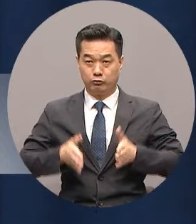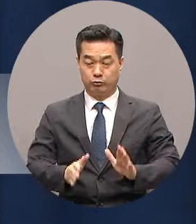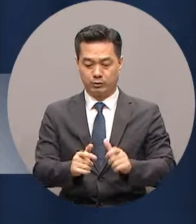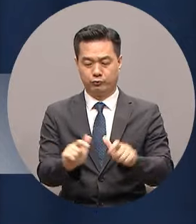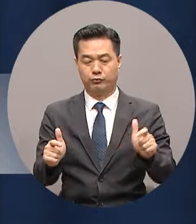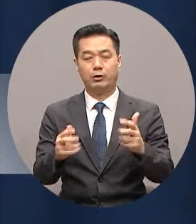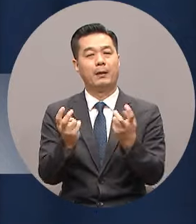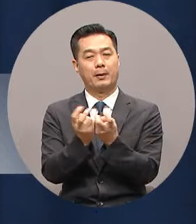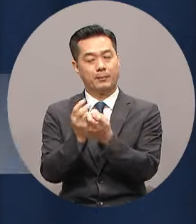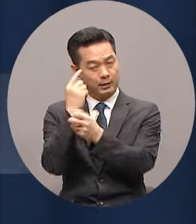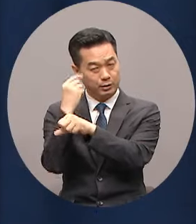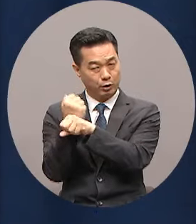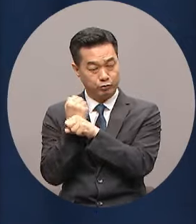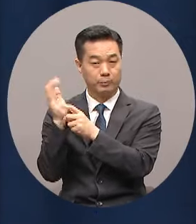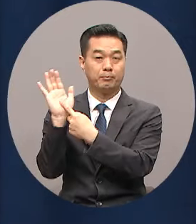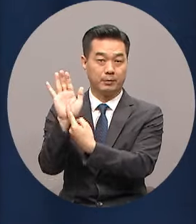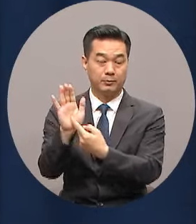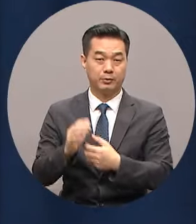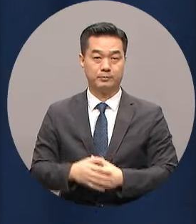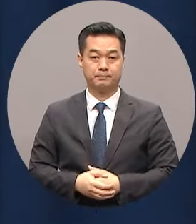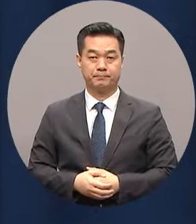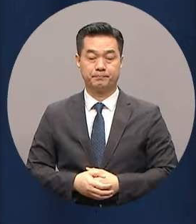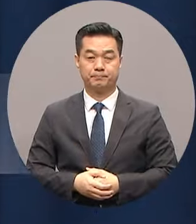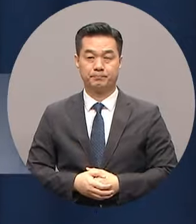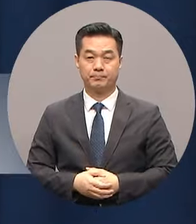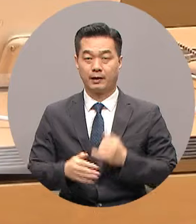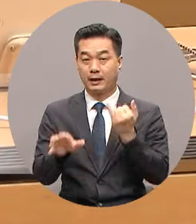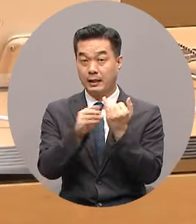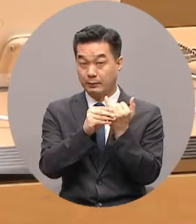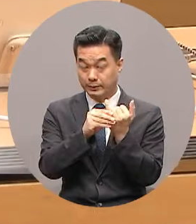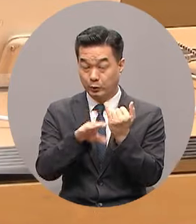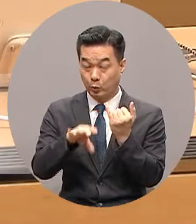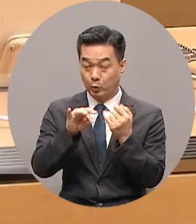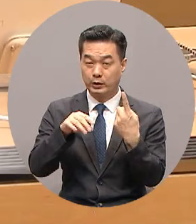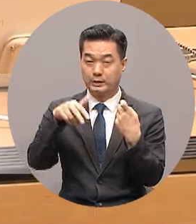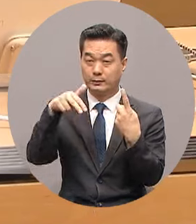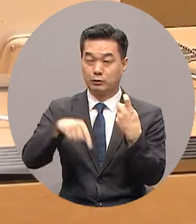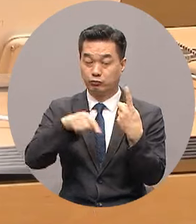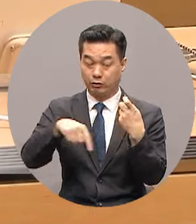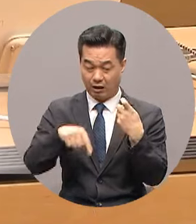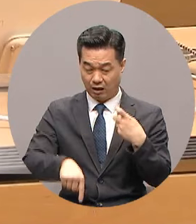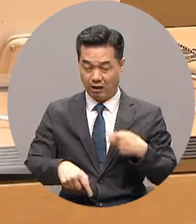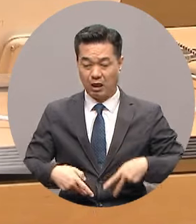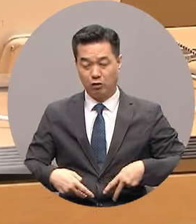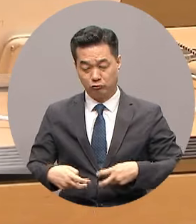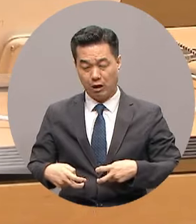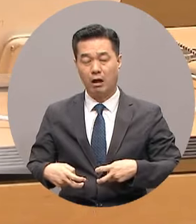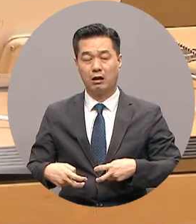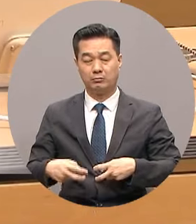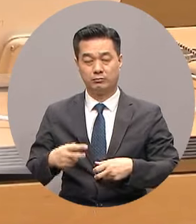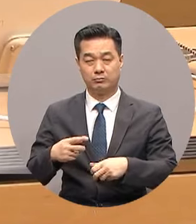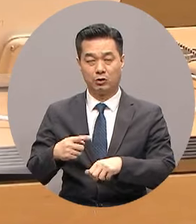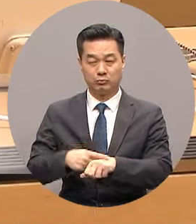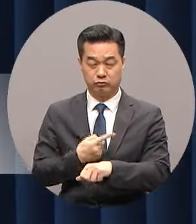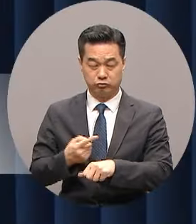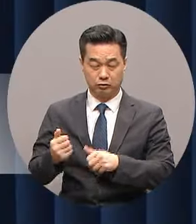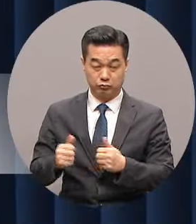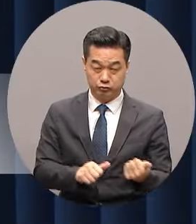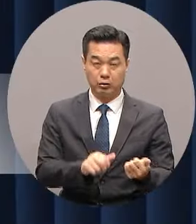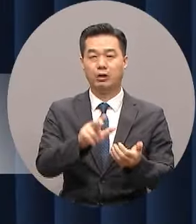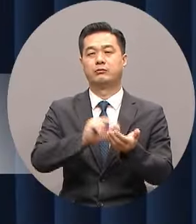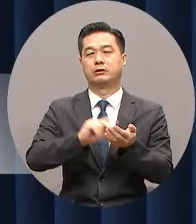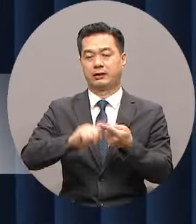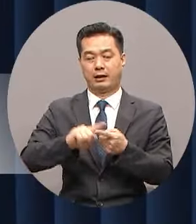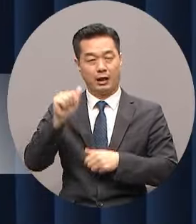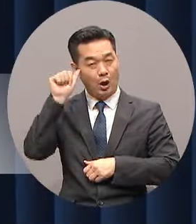새로운 정책들을 발표했습니다 초기 11주 이내 유산이나 사산을 할 경우 현재 휴가 기간이 5일밖에